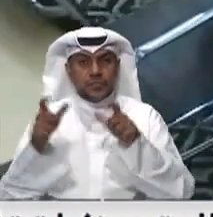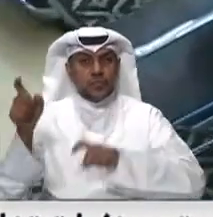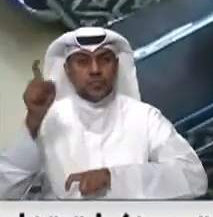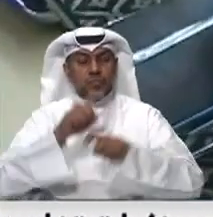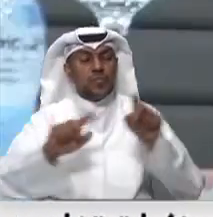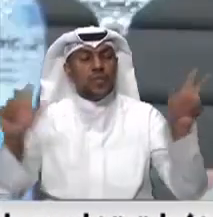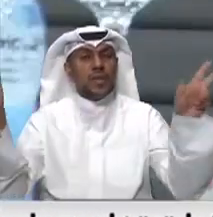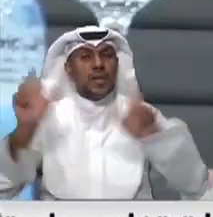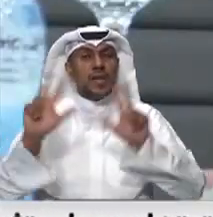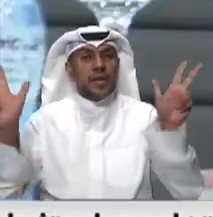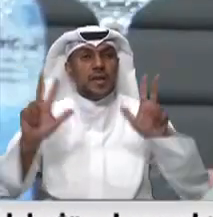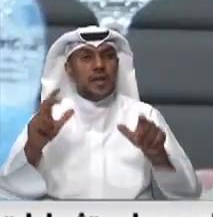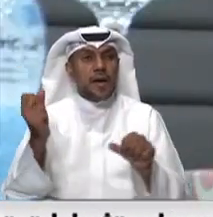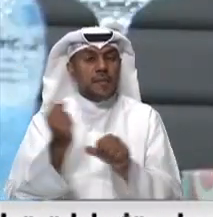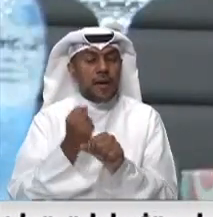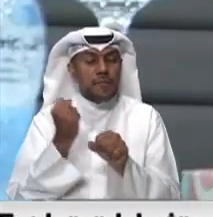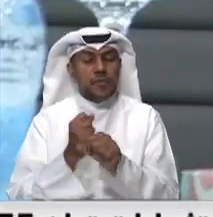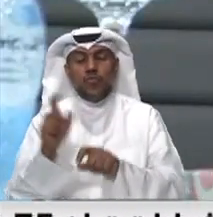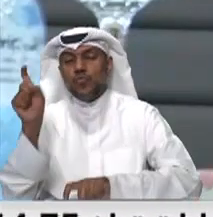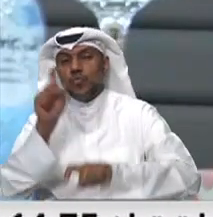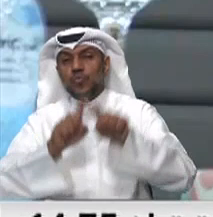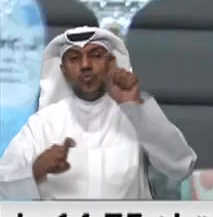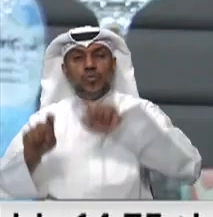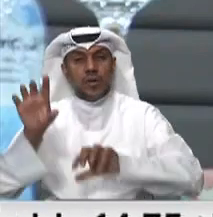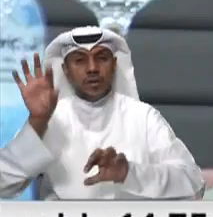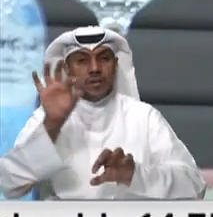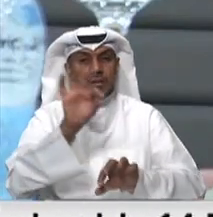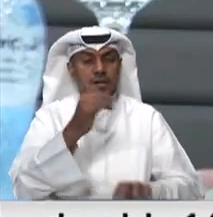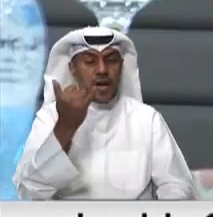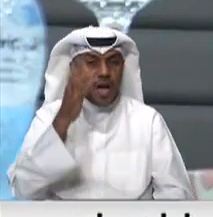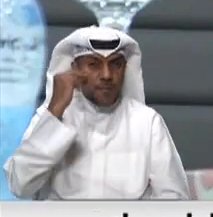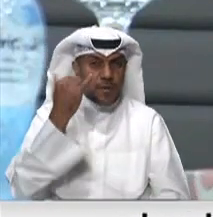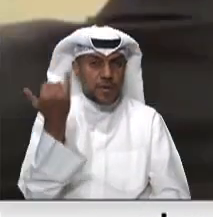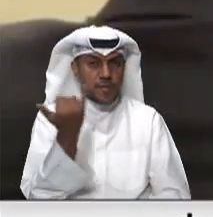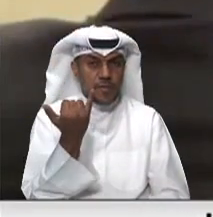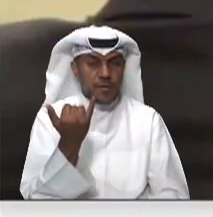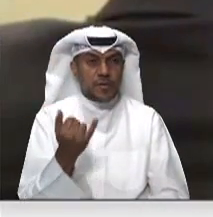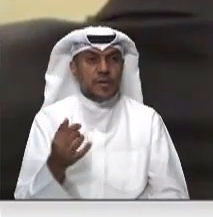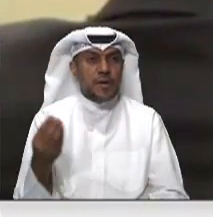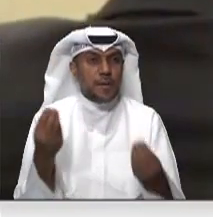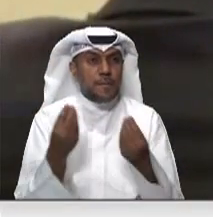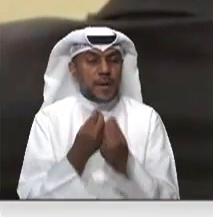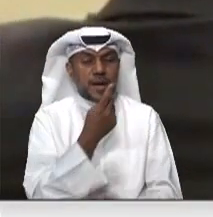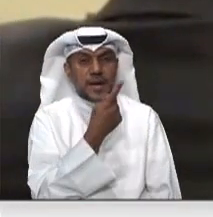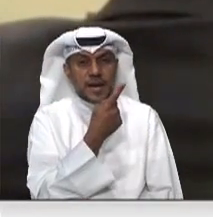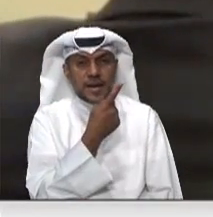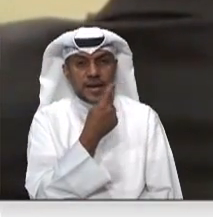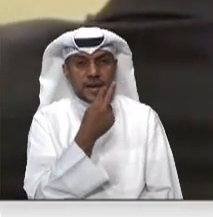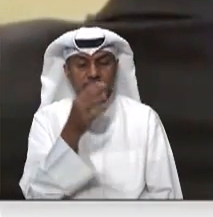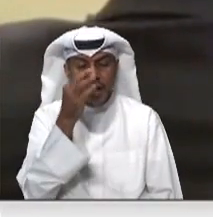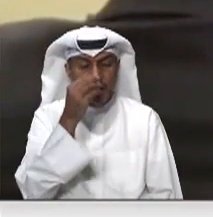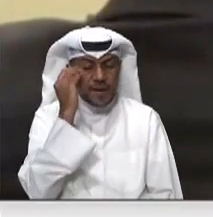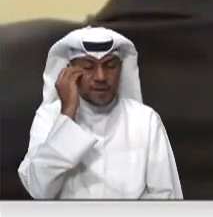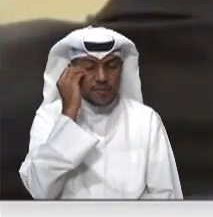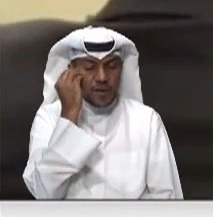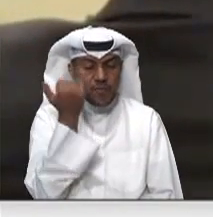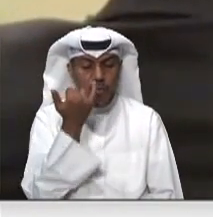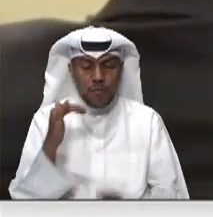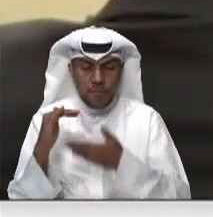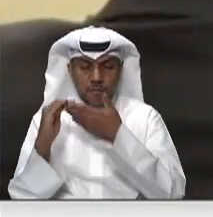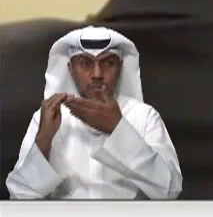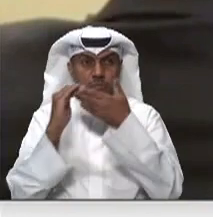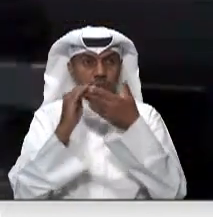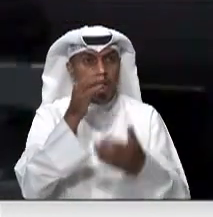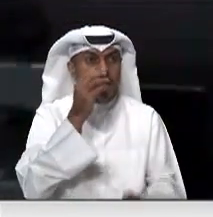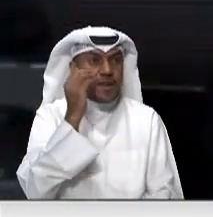للإعلام الجديد صلب الاتحاد، وقد فازت دولة الكويت ممثلة بوكيل وزارة الإعلام المساعد